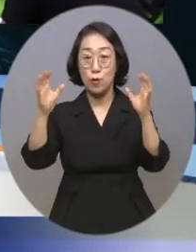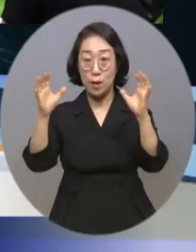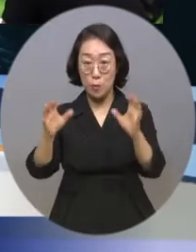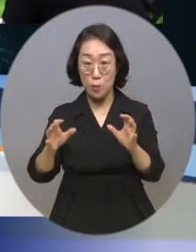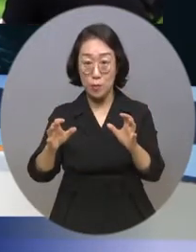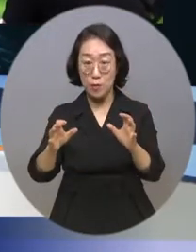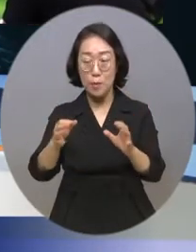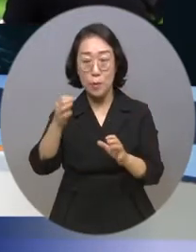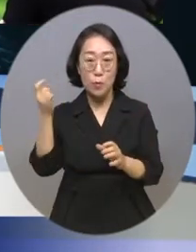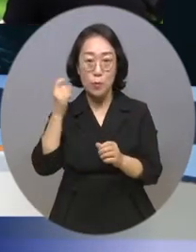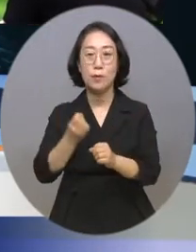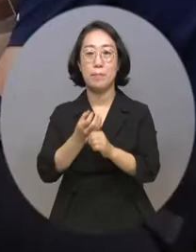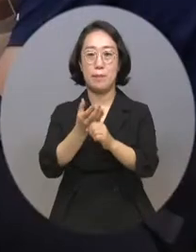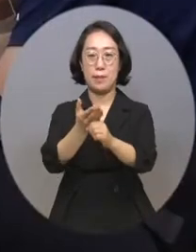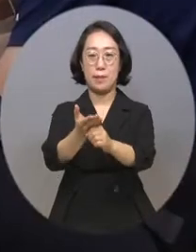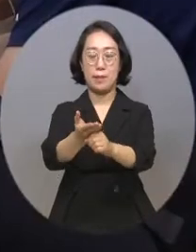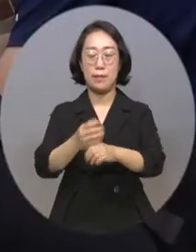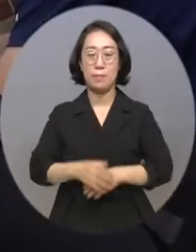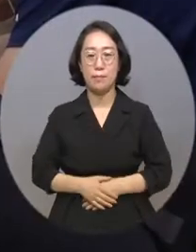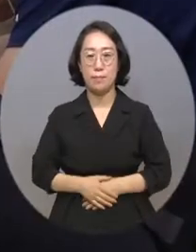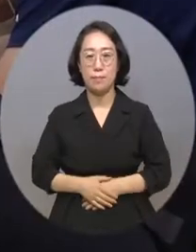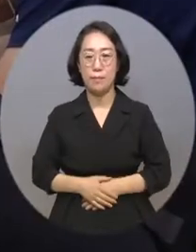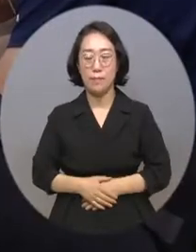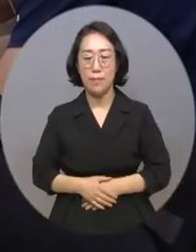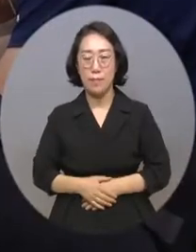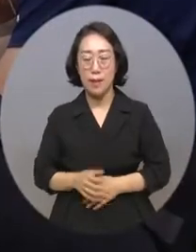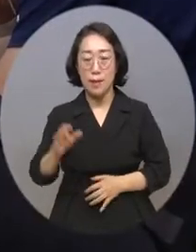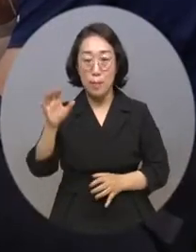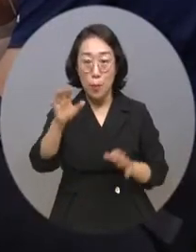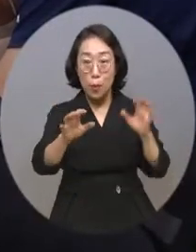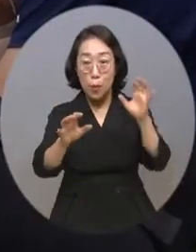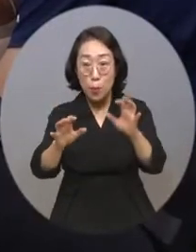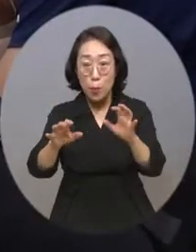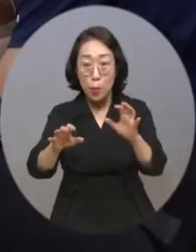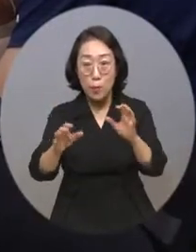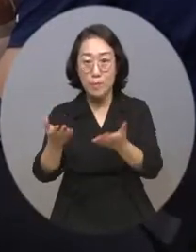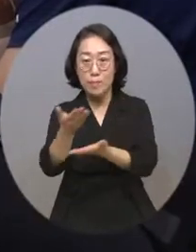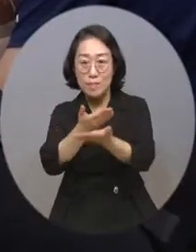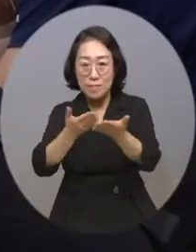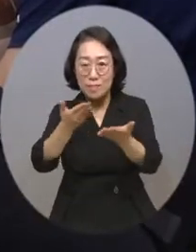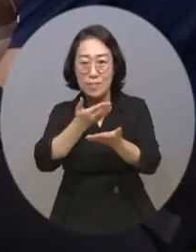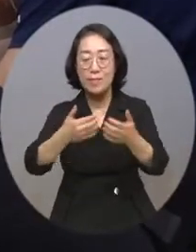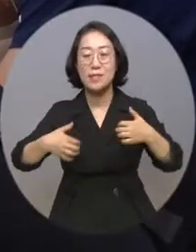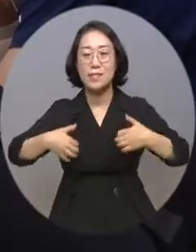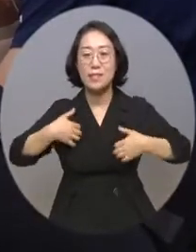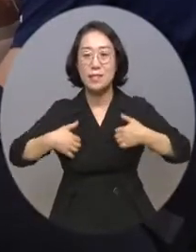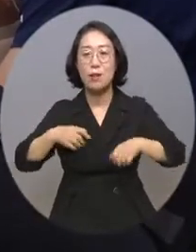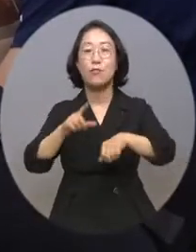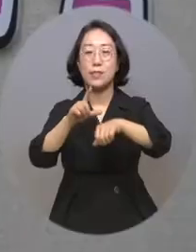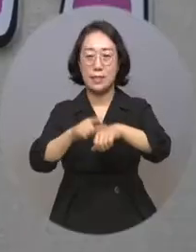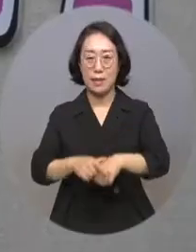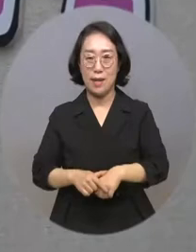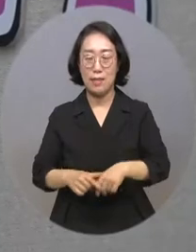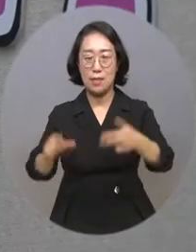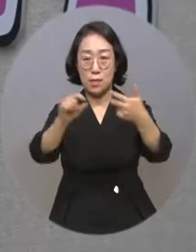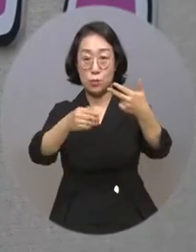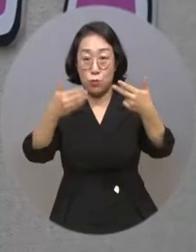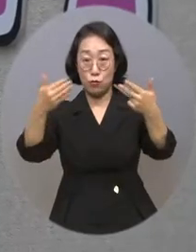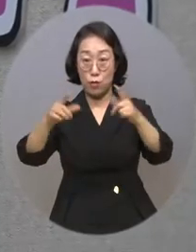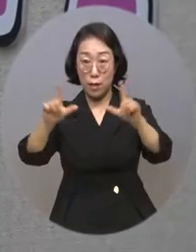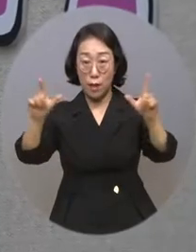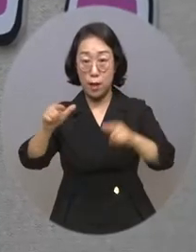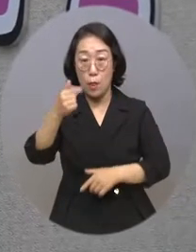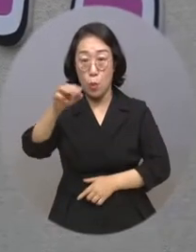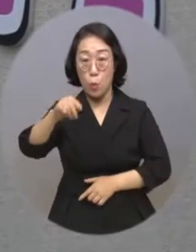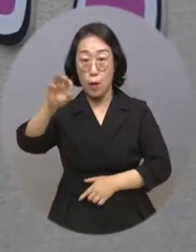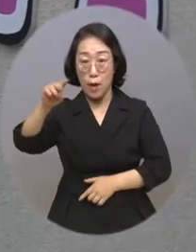기자가 다녀왔습니다. 옹기종기 모여 보냈던 즐거운 시간. 지난 9일은 의정부 녹양동 꿈의